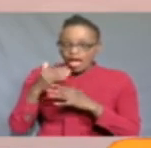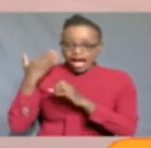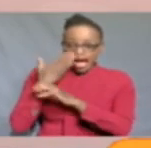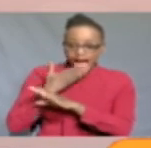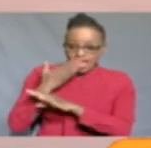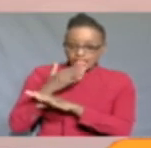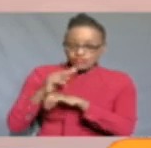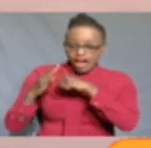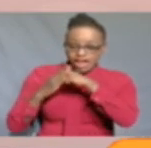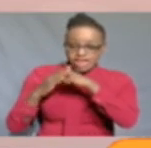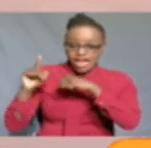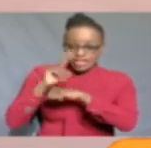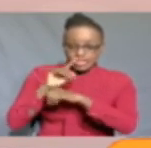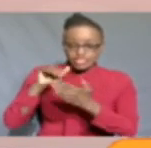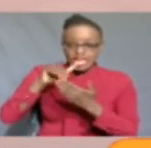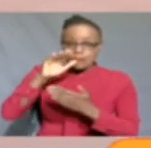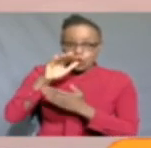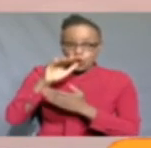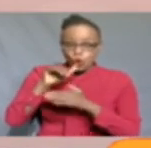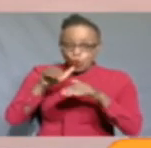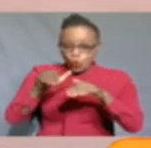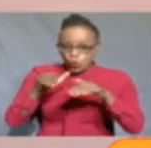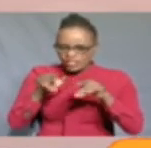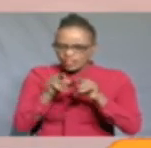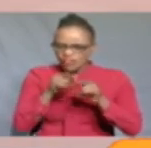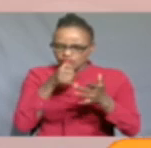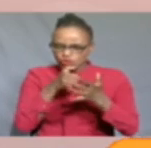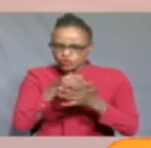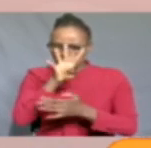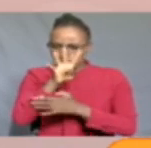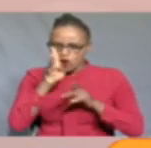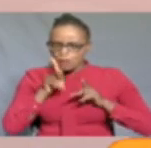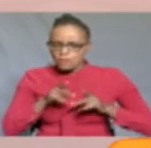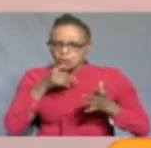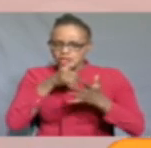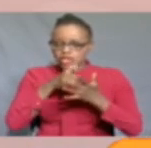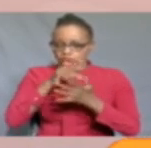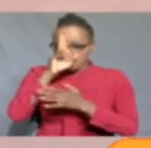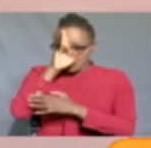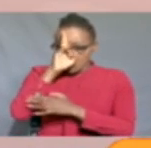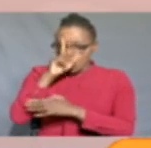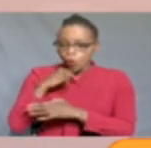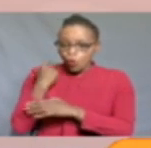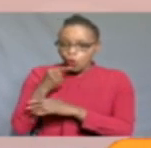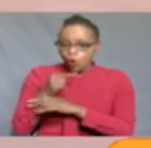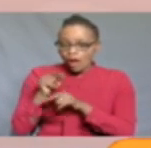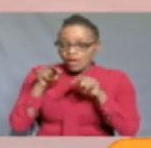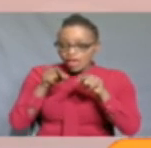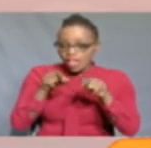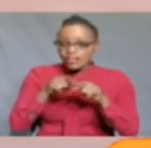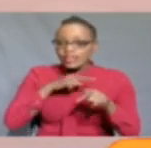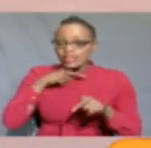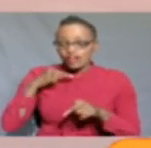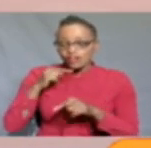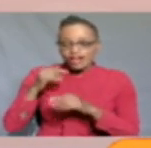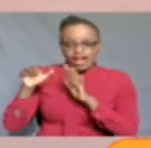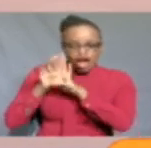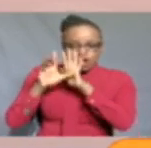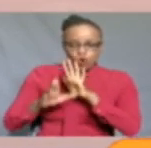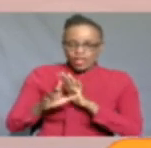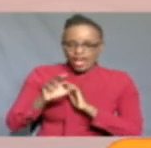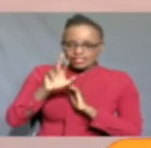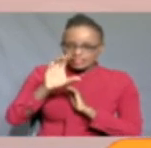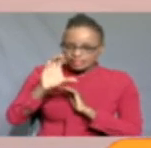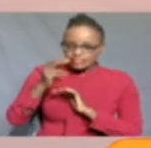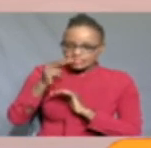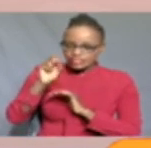River kwa siku tisa. Hakimu huyo ni miongoni mwa watu wengine wanne wakiwemo maafisa wa polisi ambao wanatuhumiwa kwa mauaji ya wakili Robert Chesang nyumbani kwake